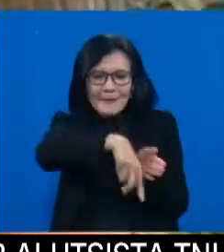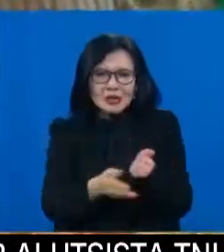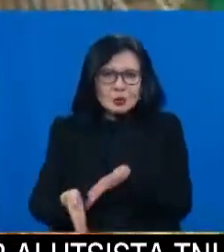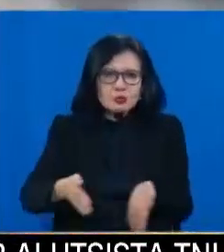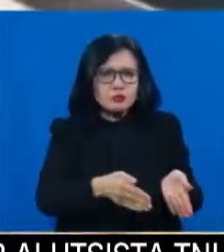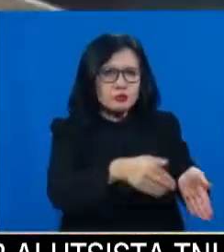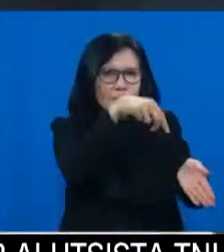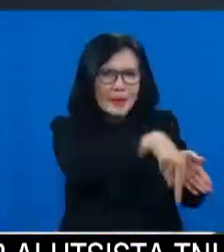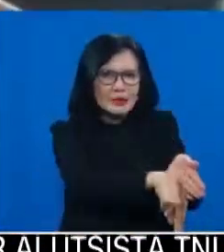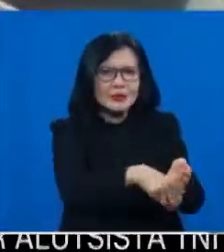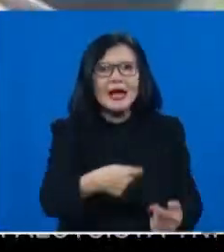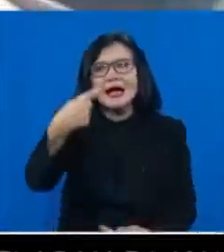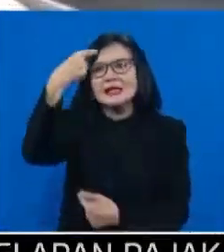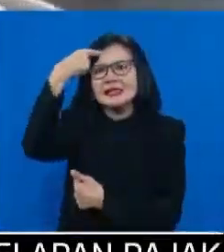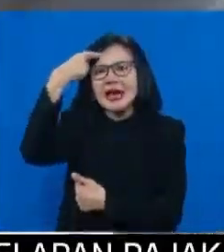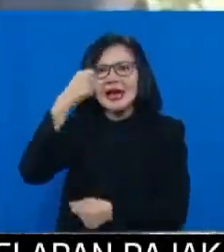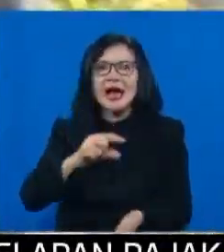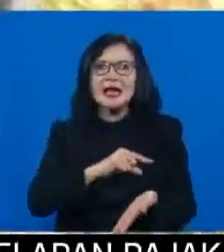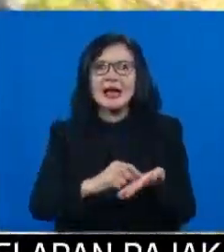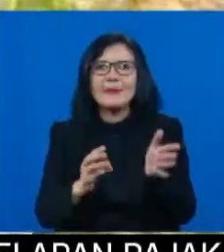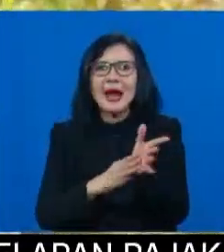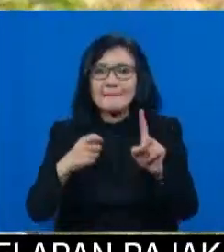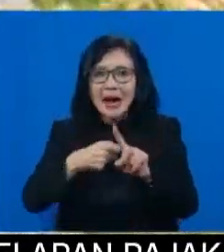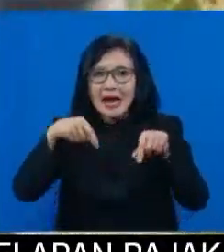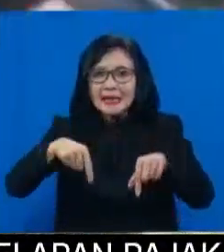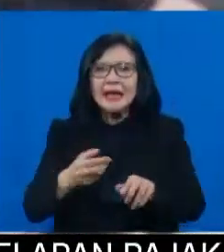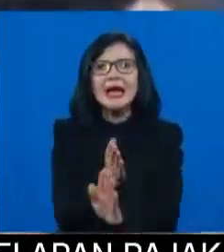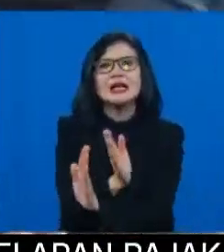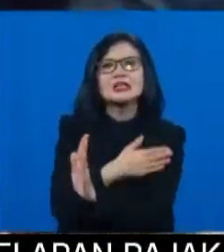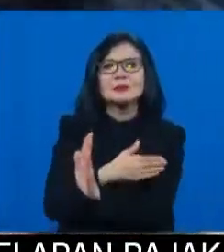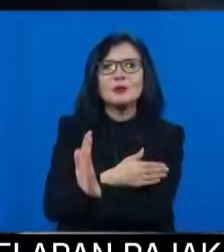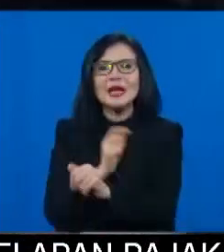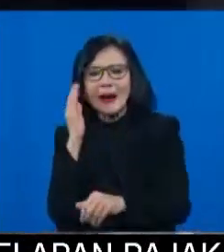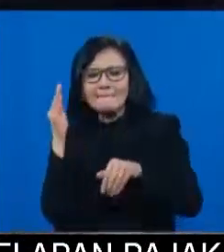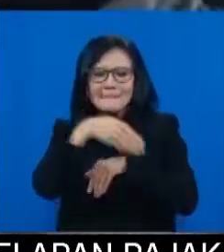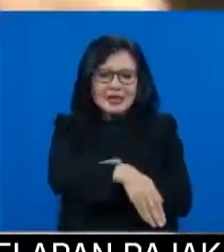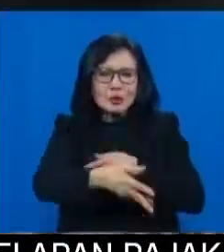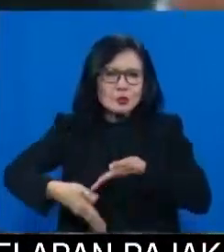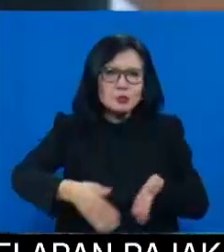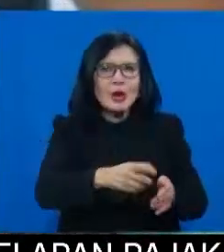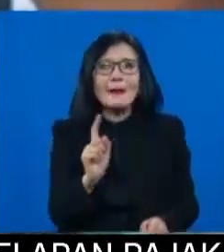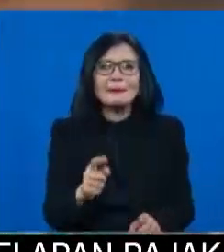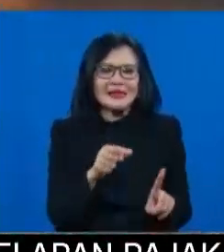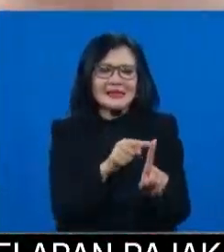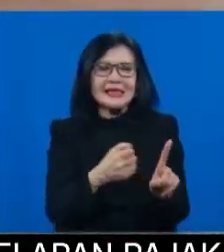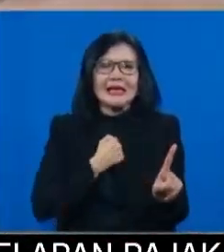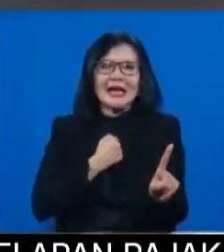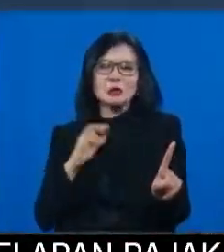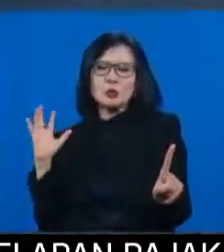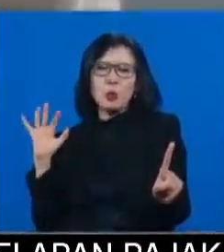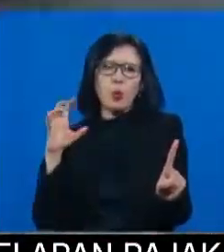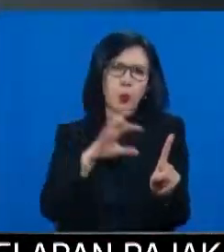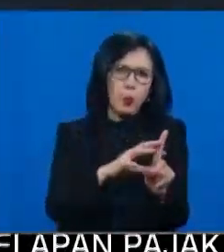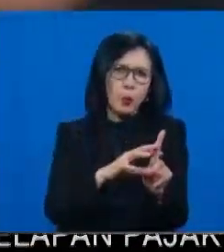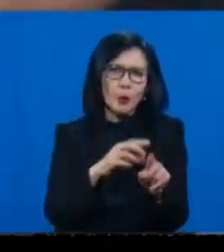pagi. Tersangka pencuri berinisial MK ini sebelumnya sengaja menceburkan diri karena takut dihakimi warga usai